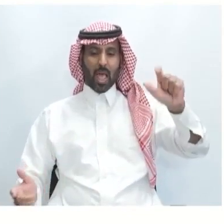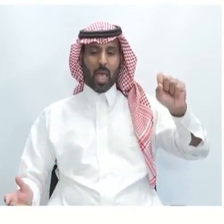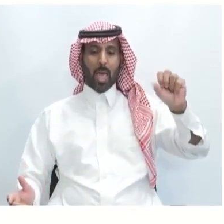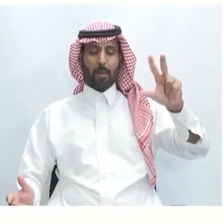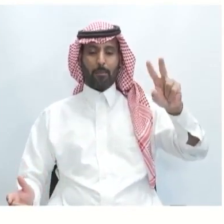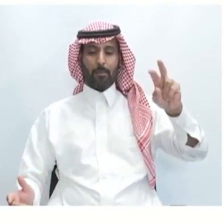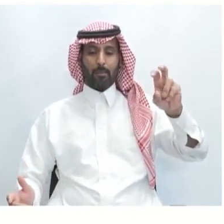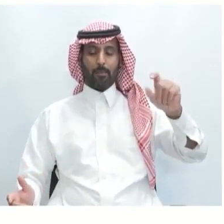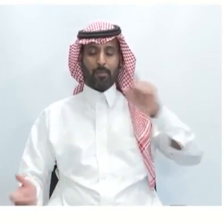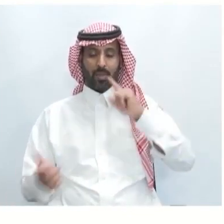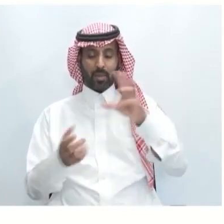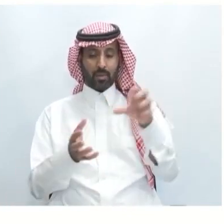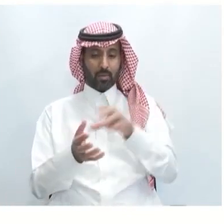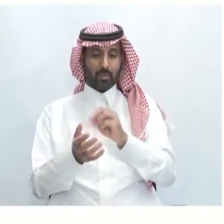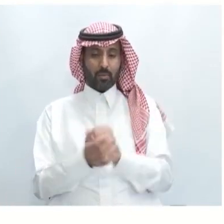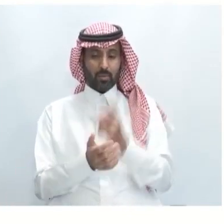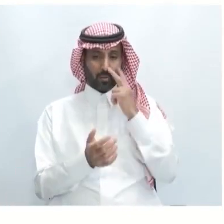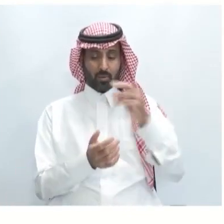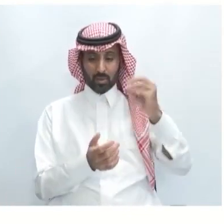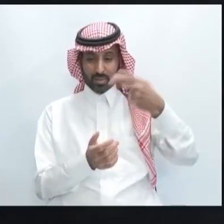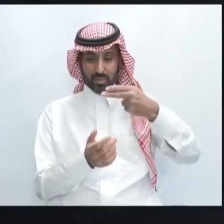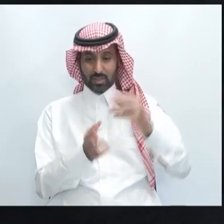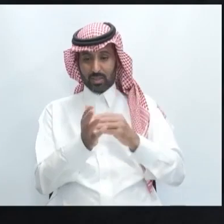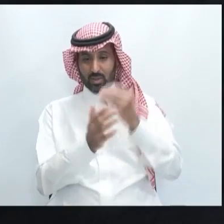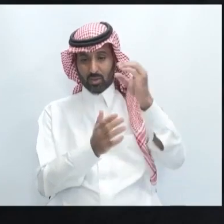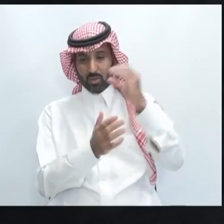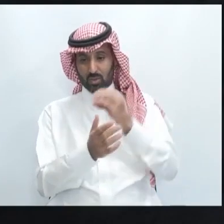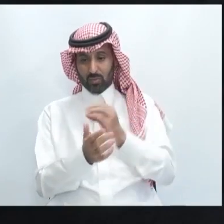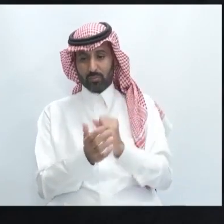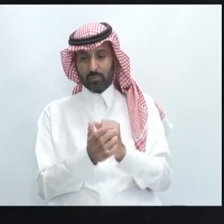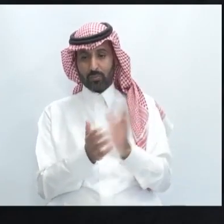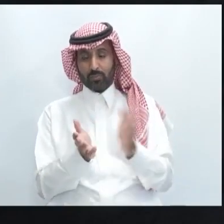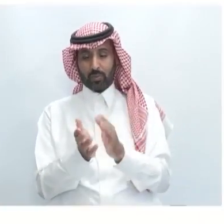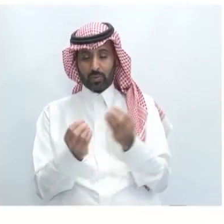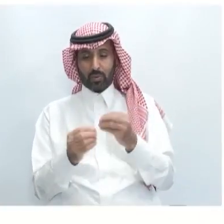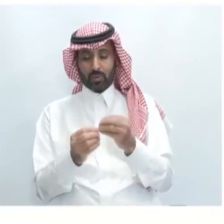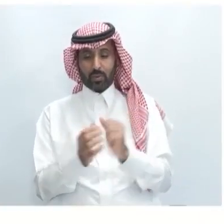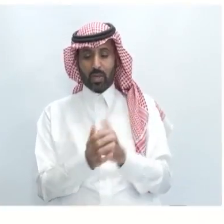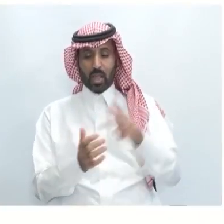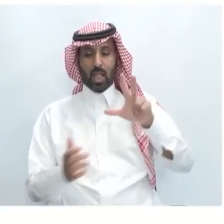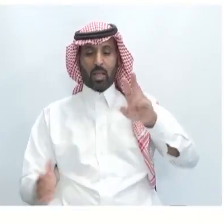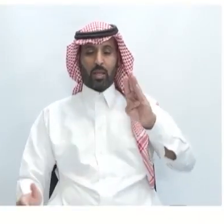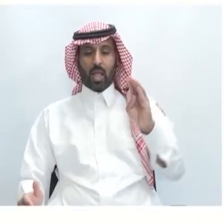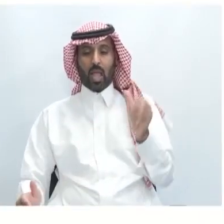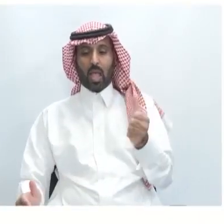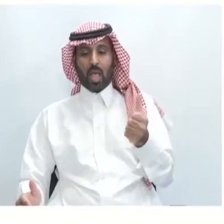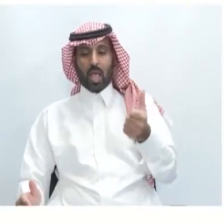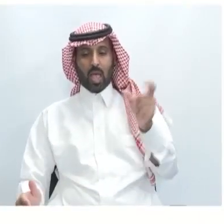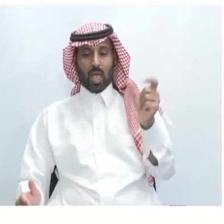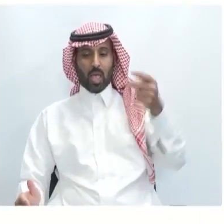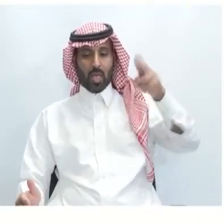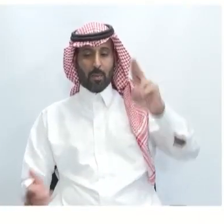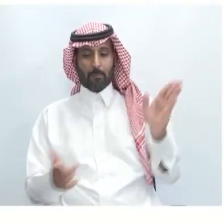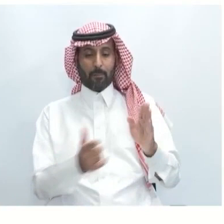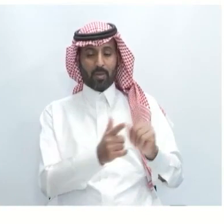يحتوي على اي مجموعه وظيفيه عباره عن كربون وهيدروجين اذا مباشره يحتوي على الالكانات بالنسبه لل فينيل